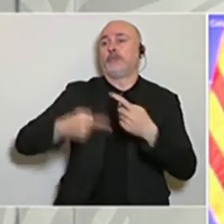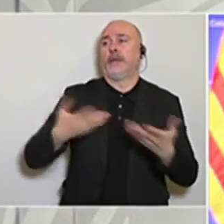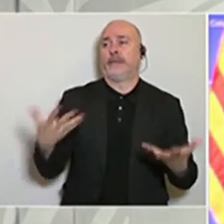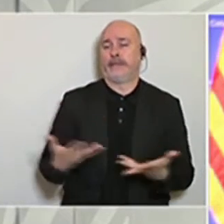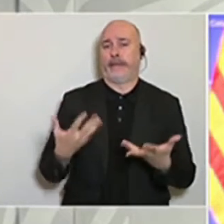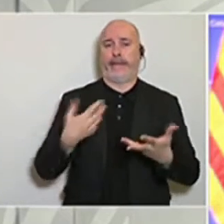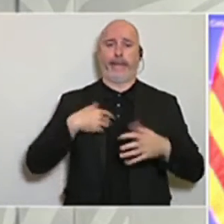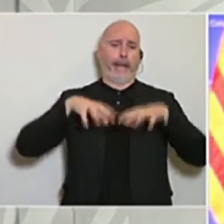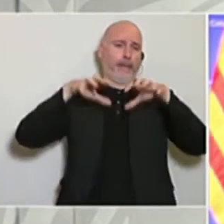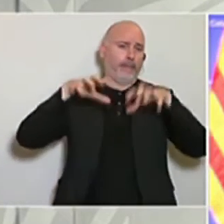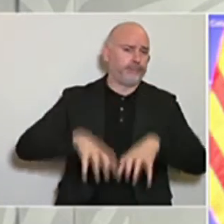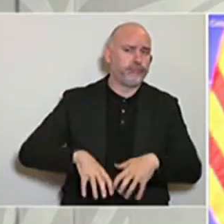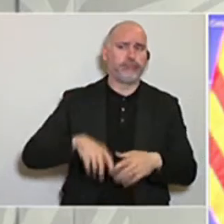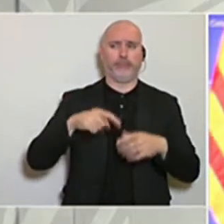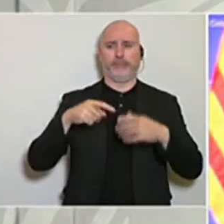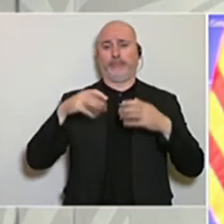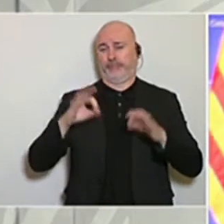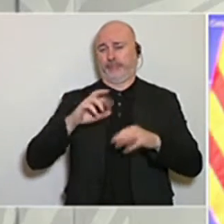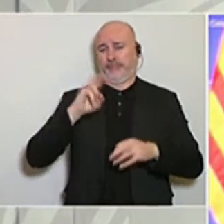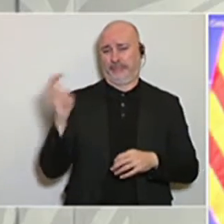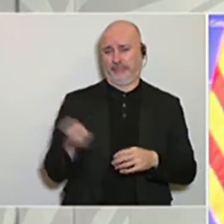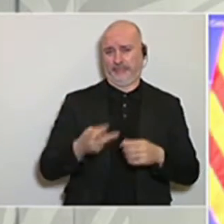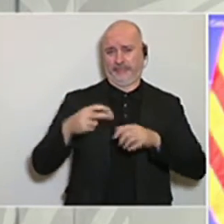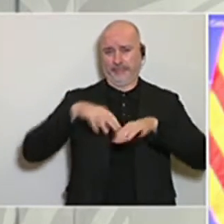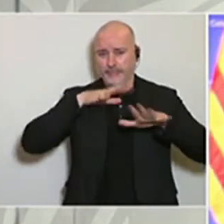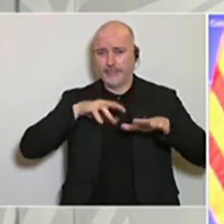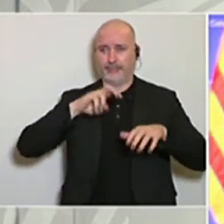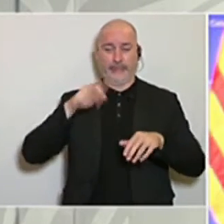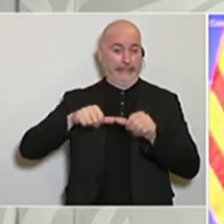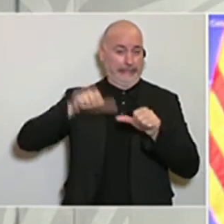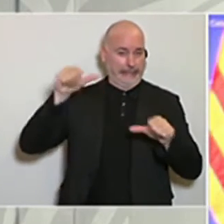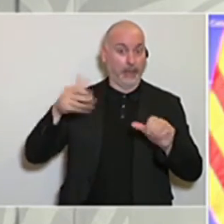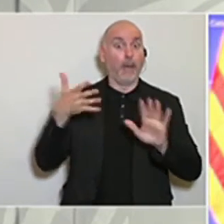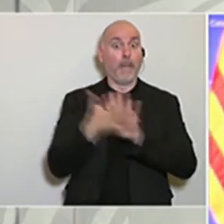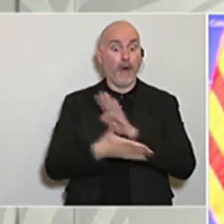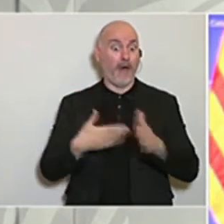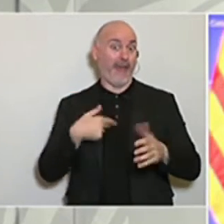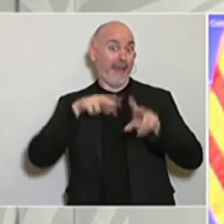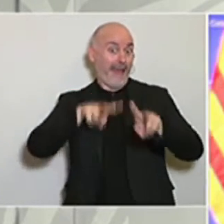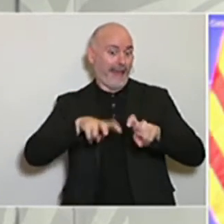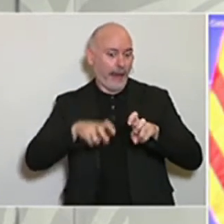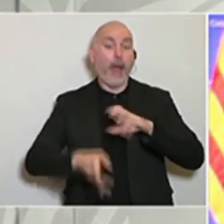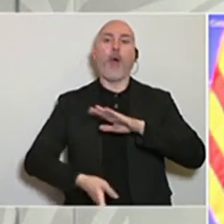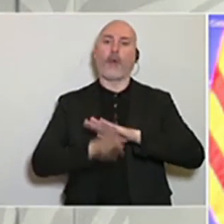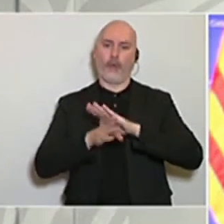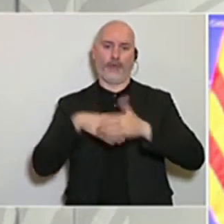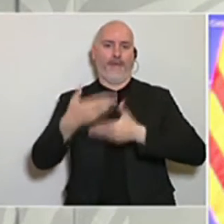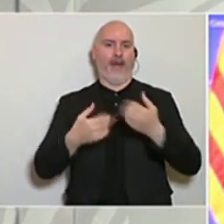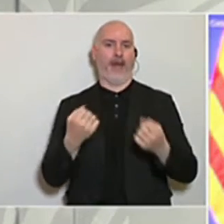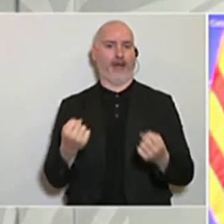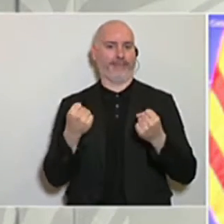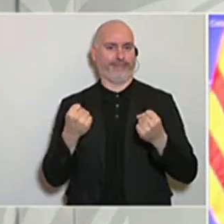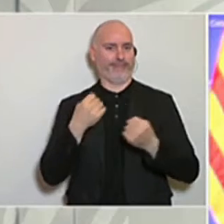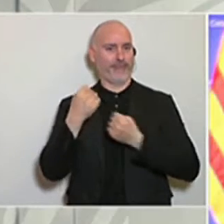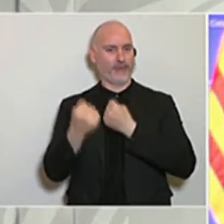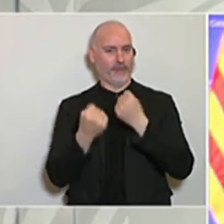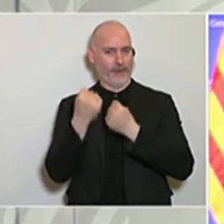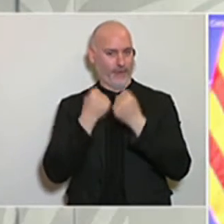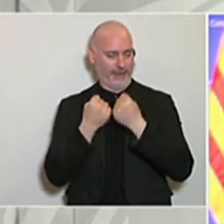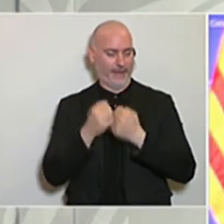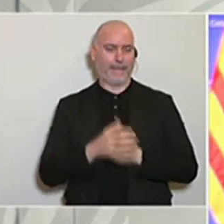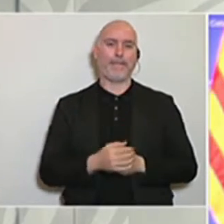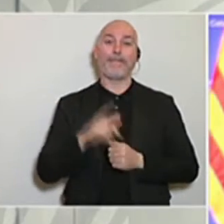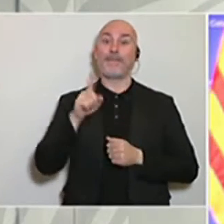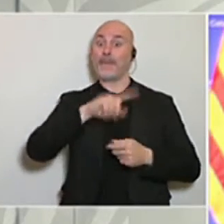temporals d'Anna i Glòria, per tal de garantir la seva viabilitat econòmica. En segon lloc, s'ha aprovat una